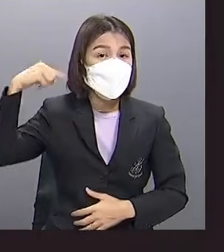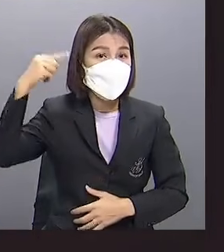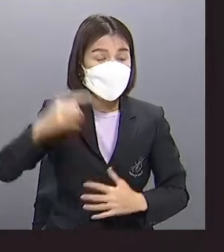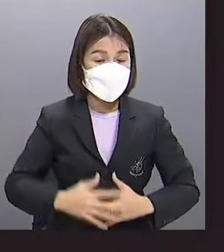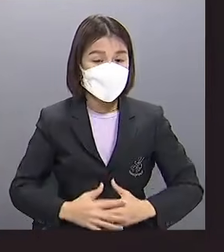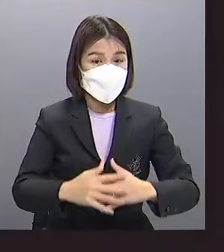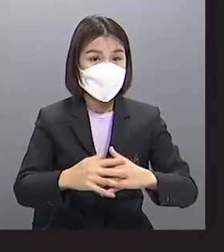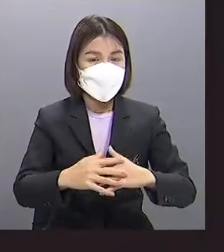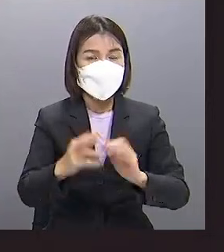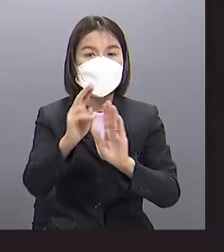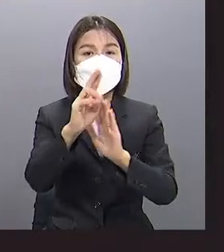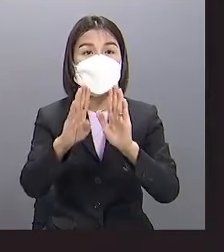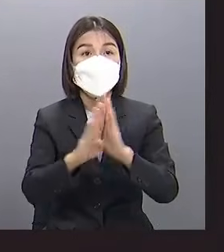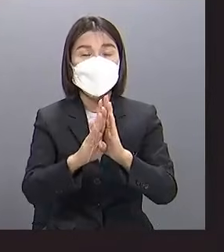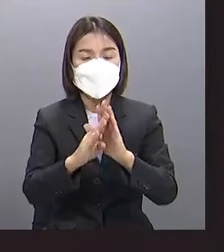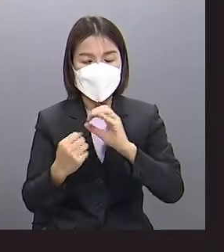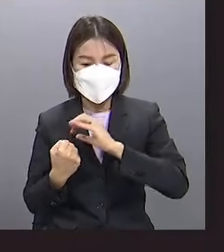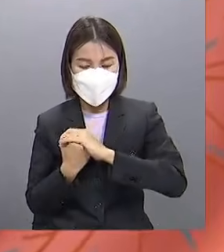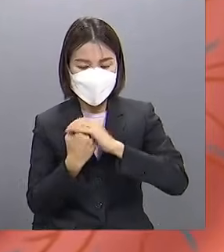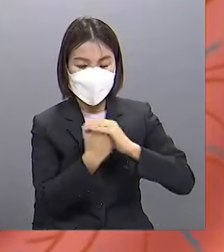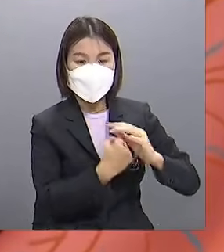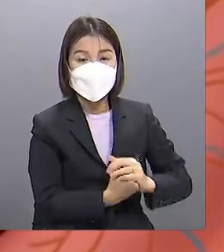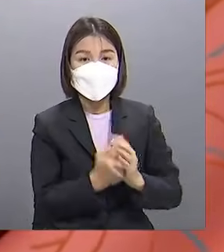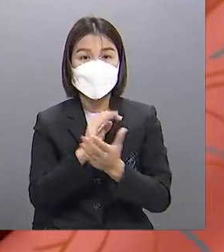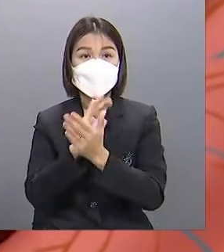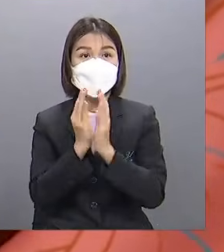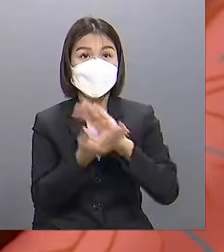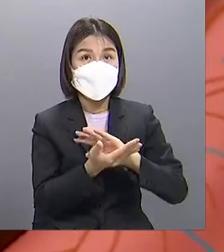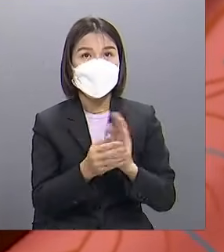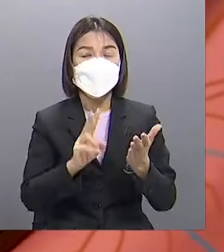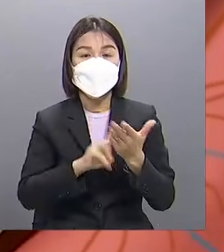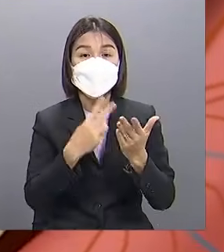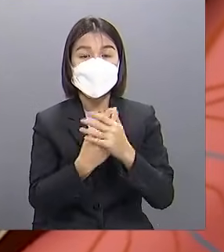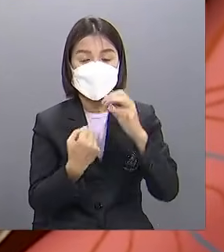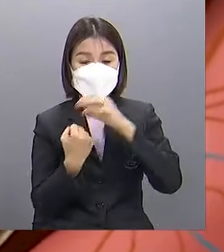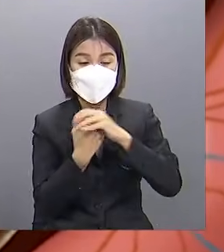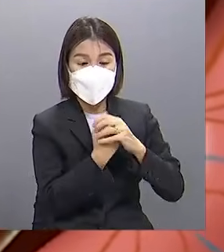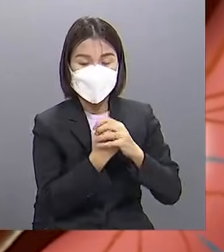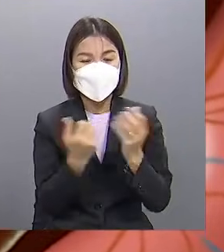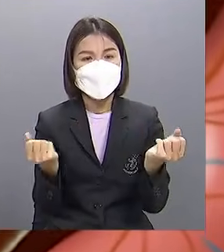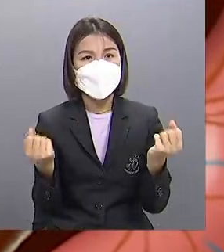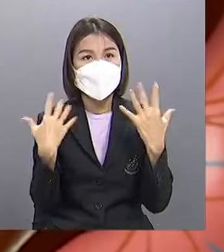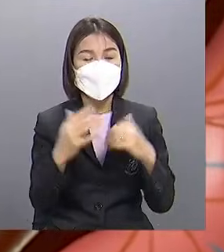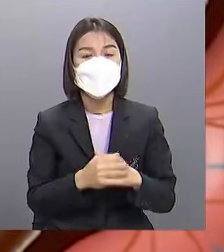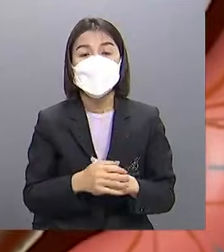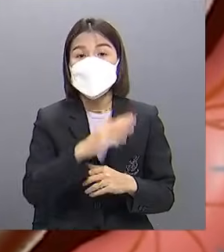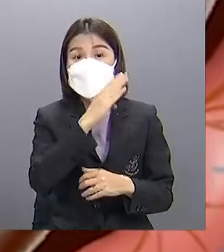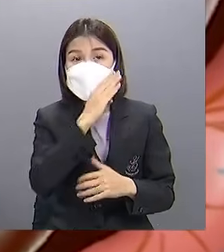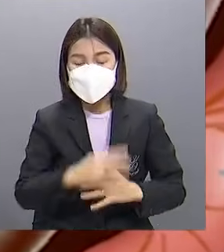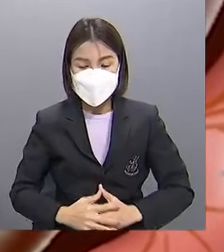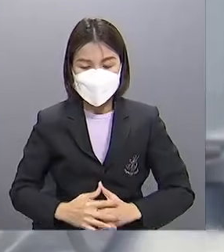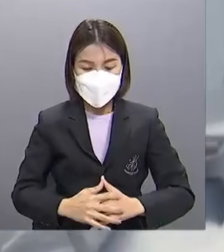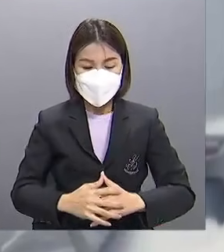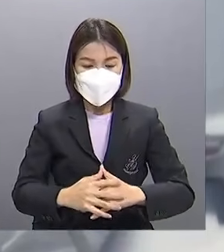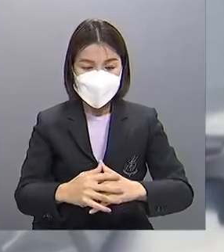ดับเซลล์เนี่ยมันจะเปลี่ยนแปลงไปนะครับคือมันจะอ่อนแอลงนั่นเองนะฮะยิ่งอายุครรภ์สูงขึ้นเนี่ยมันก็จะยิ่งอ่อนแอลงมากขึ้นนะครับส่วนใหญ่ไตรมาส